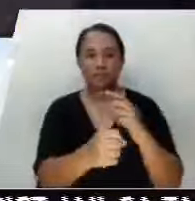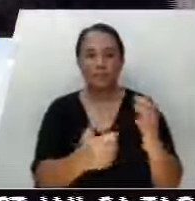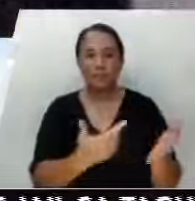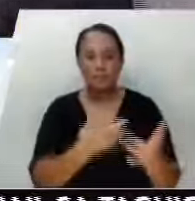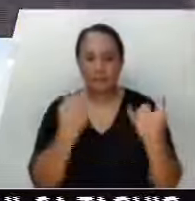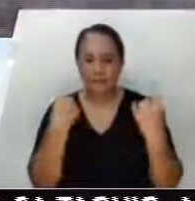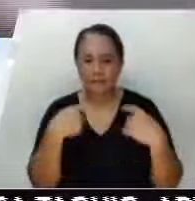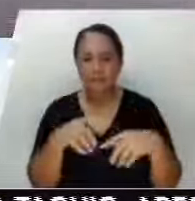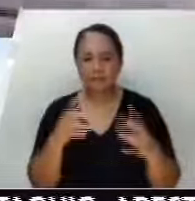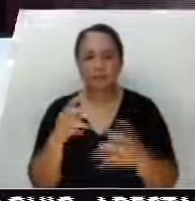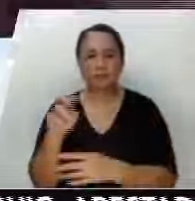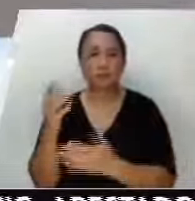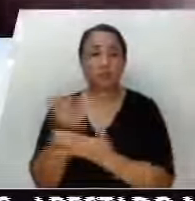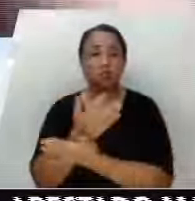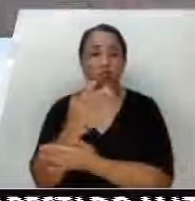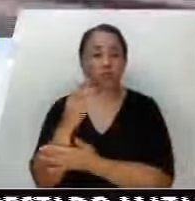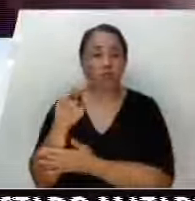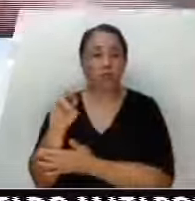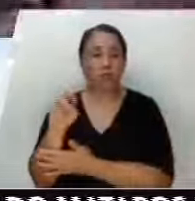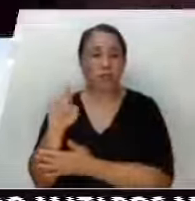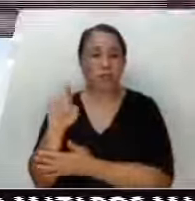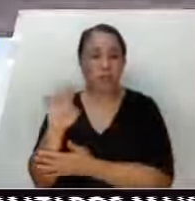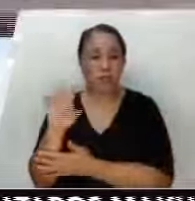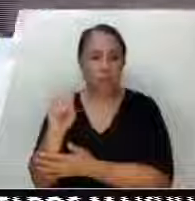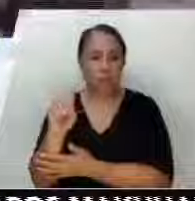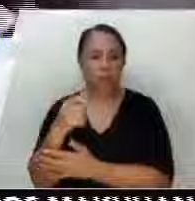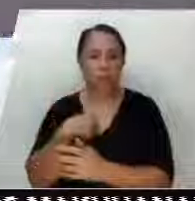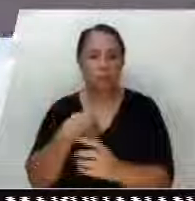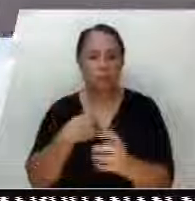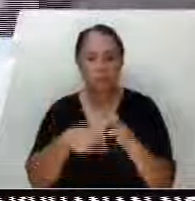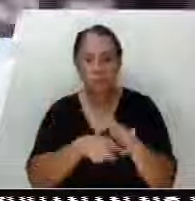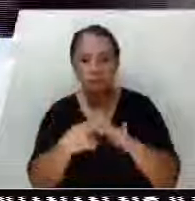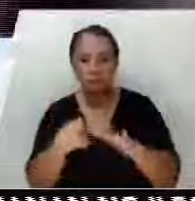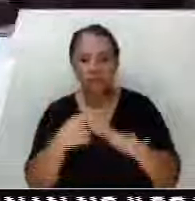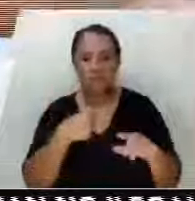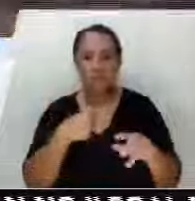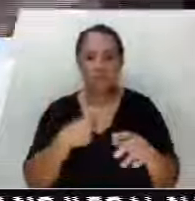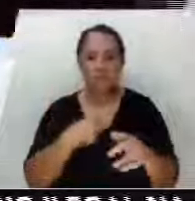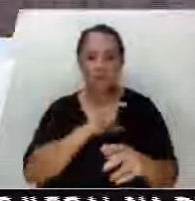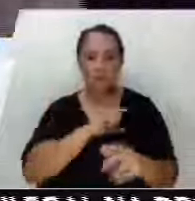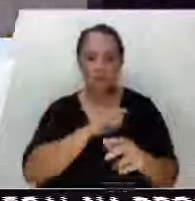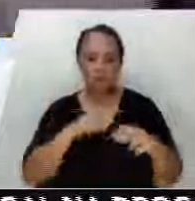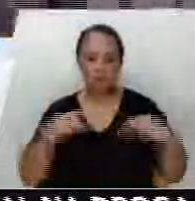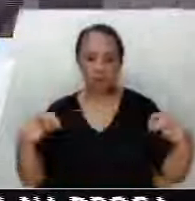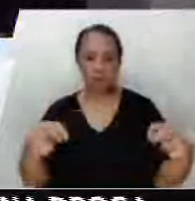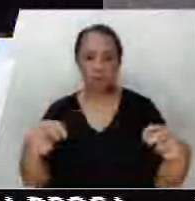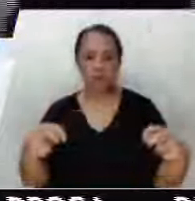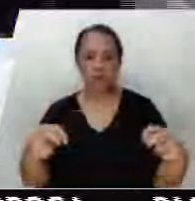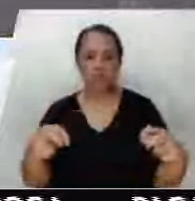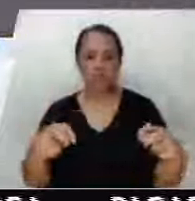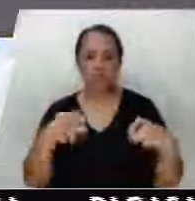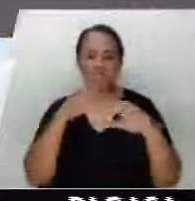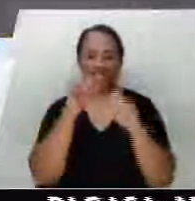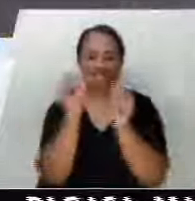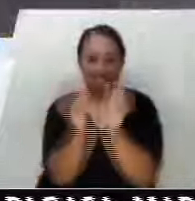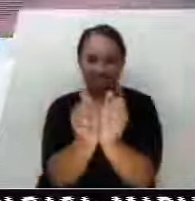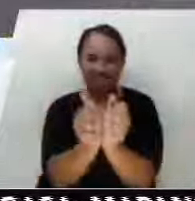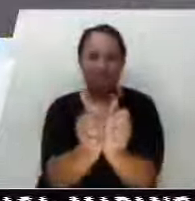tumawid ng lalaki sa kalsada pero napalibutan na siya ng pulis at pinusaksan. Ayon sa pulisya, nagnakaw ang lalaki